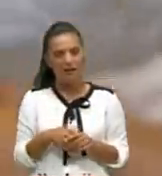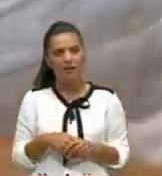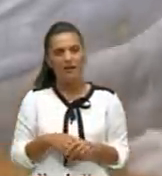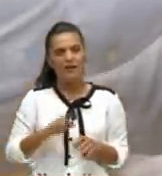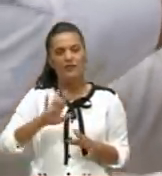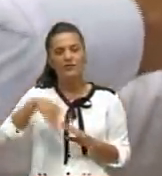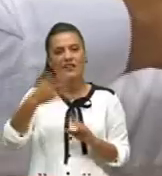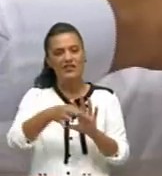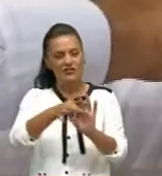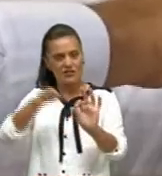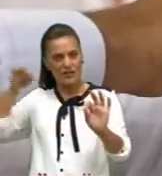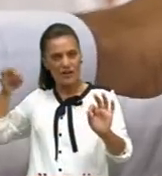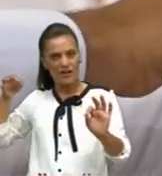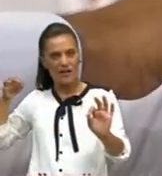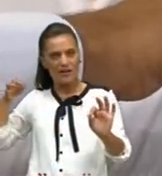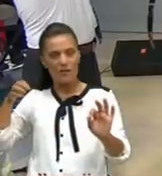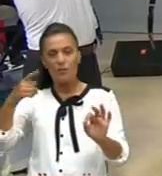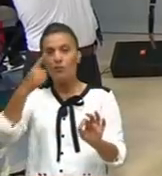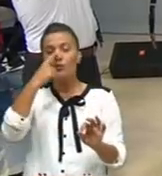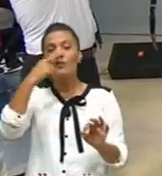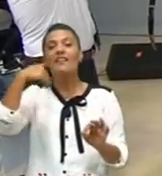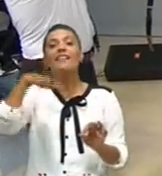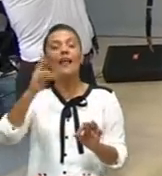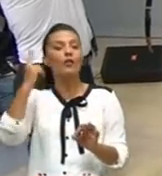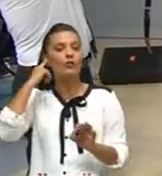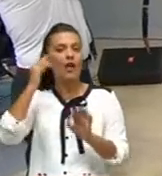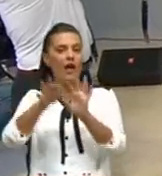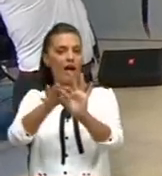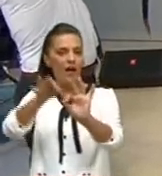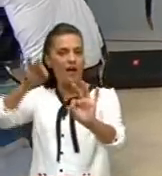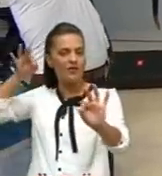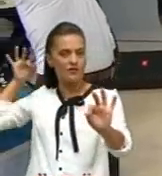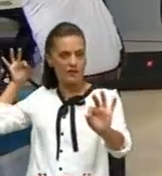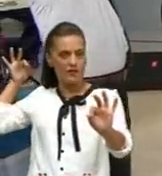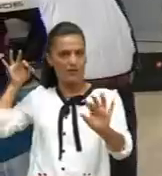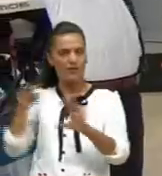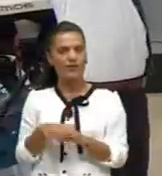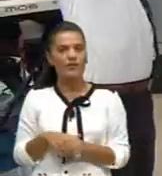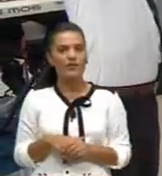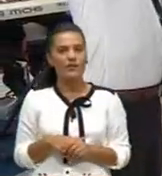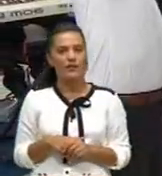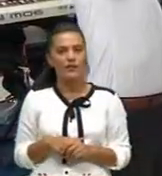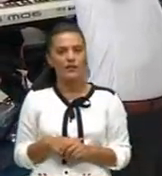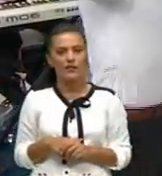Ve çekiyoruz. Burnumuza doğru değil, kulağımıza doğru çekiyoruz. Hı-hı. Çekiyoruz.